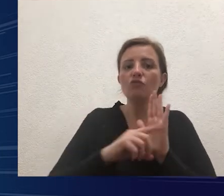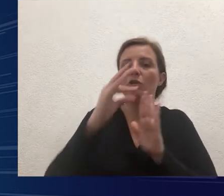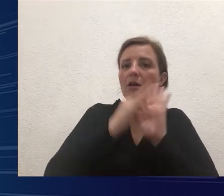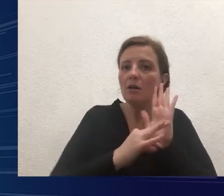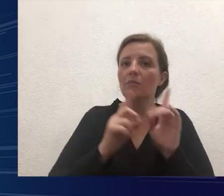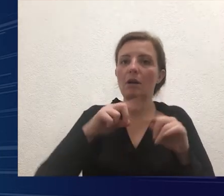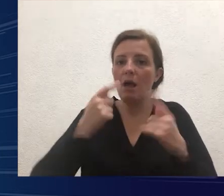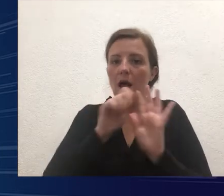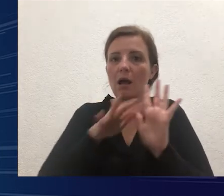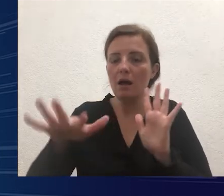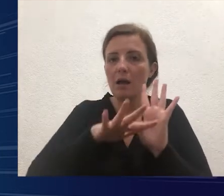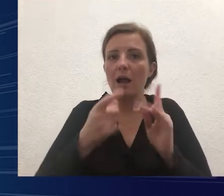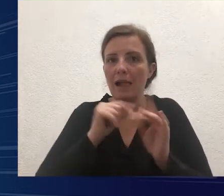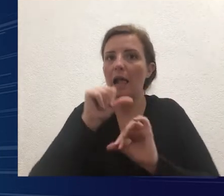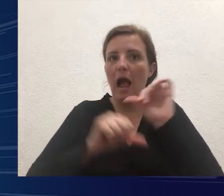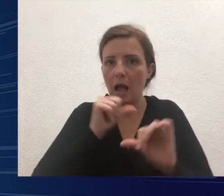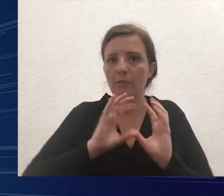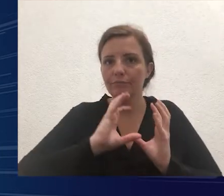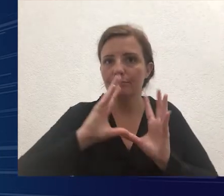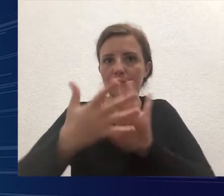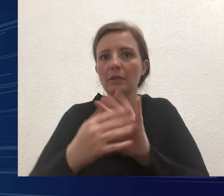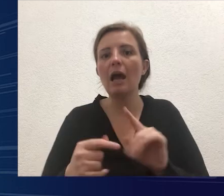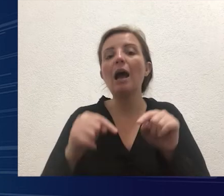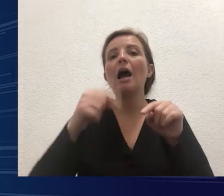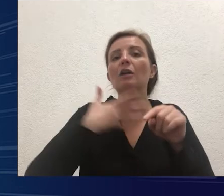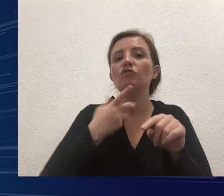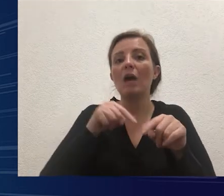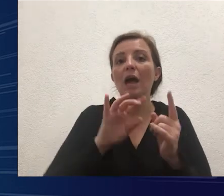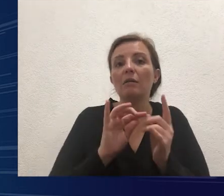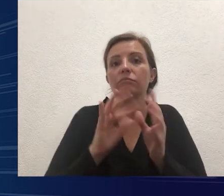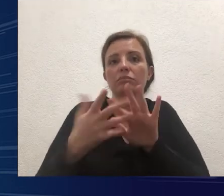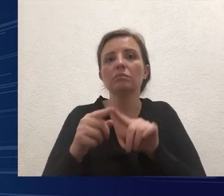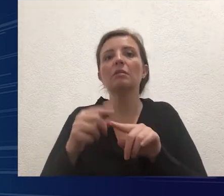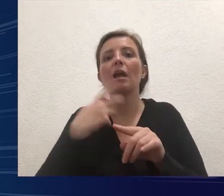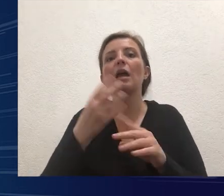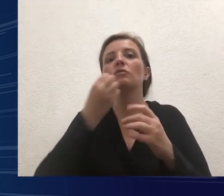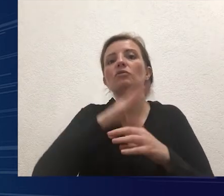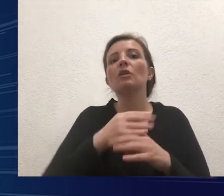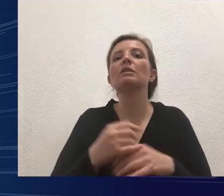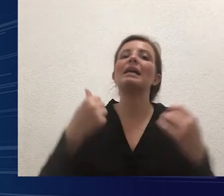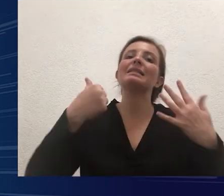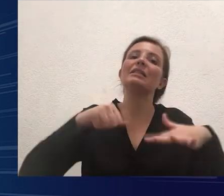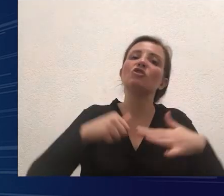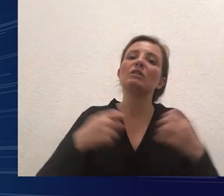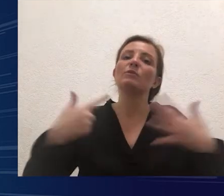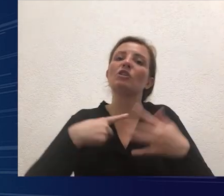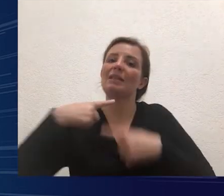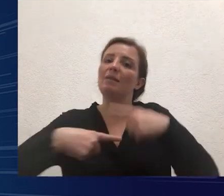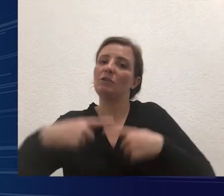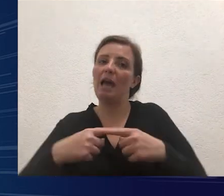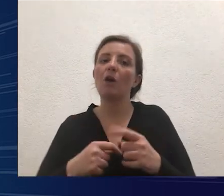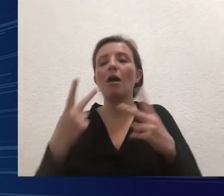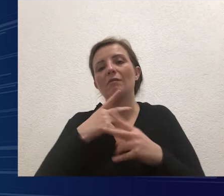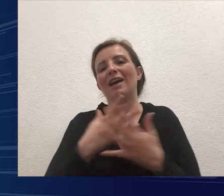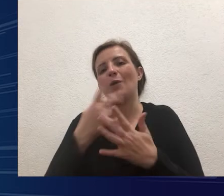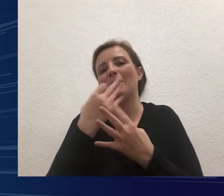sulle epidemie possiamo rivolgersi a una transizione del venuta dal xvi xvii